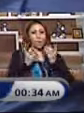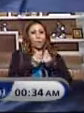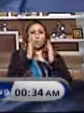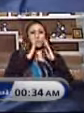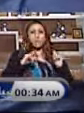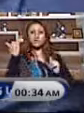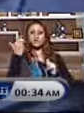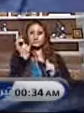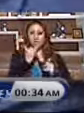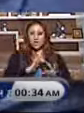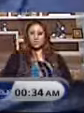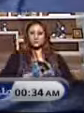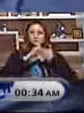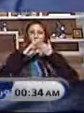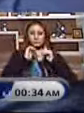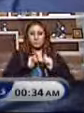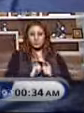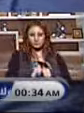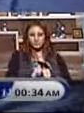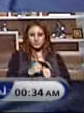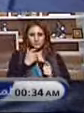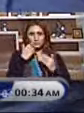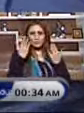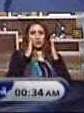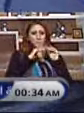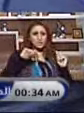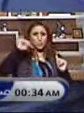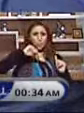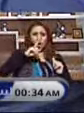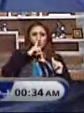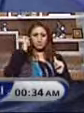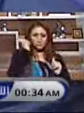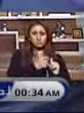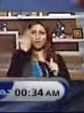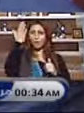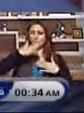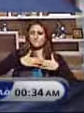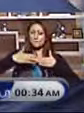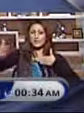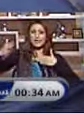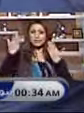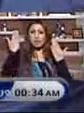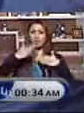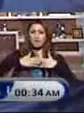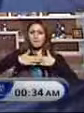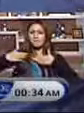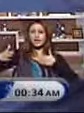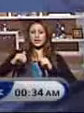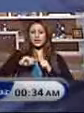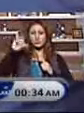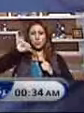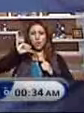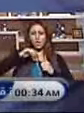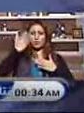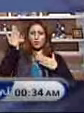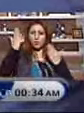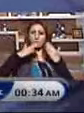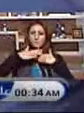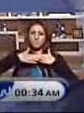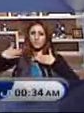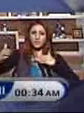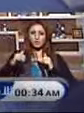رب العالمين اللهم من اراد بنا وبمصر سوءا فاردد اللهم سوءه اليه واجعل تدميره في تدميره يا رب العالمين واختم